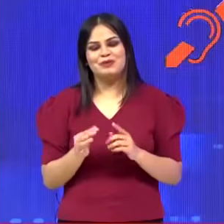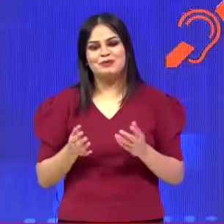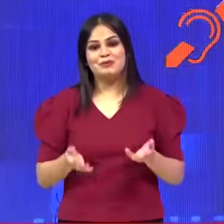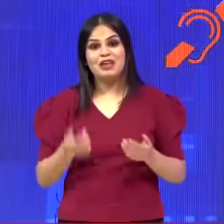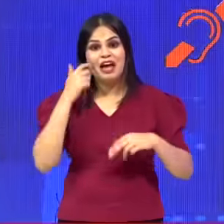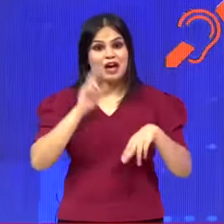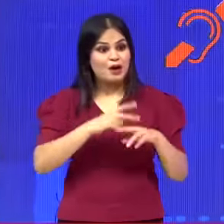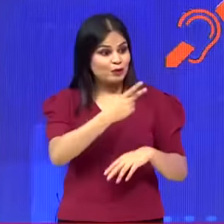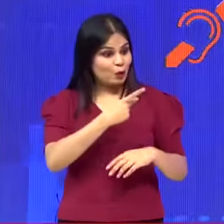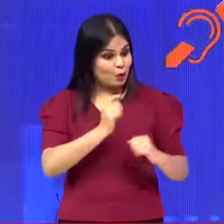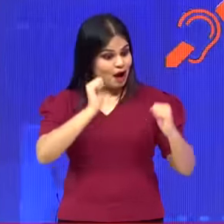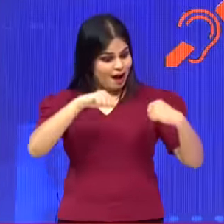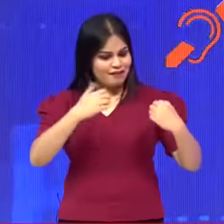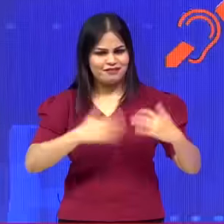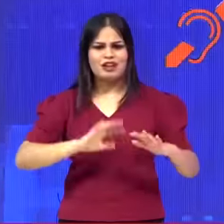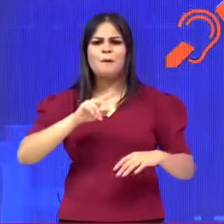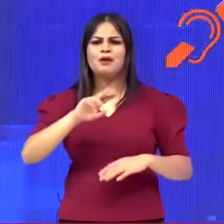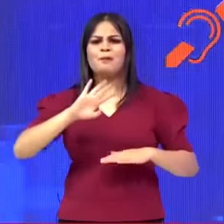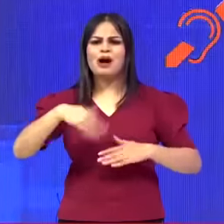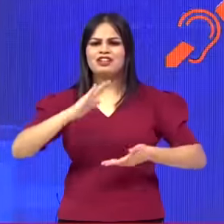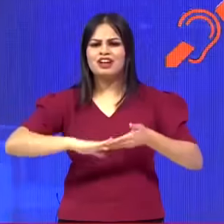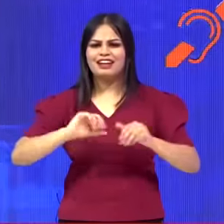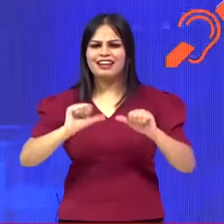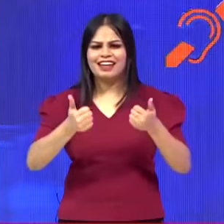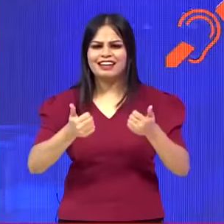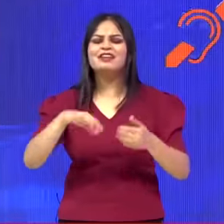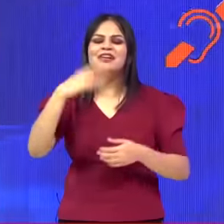जब दोनों साइड से हाँ आएगा तो हो जाएगी सर, हो जाएगी.